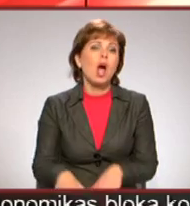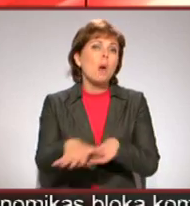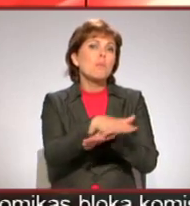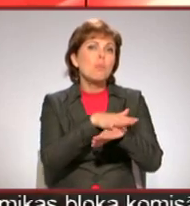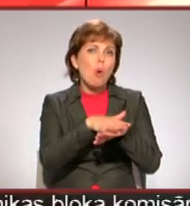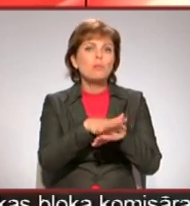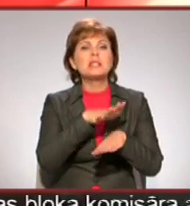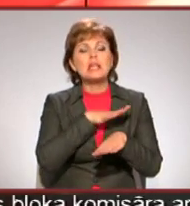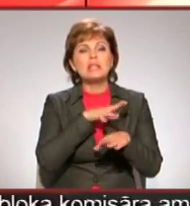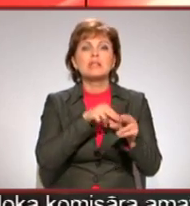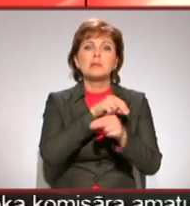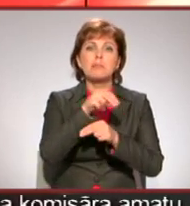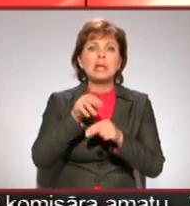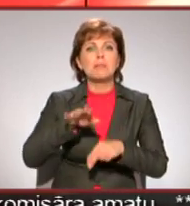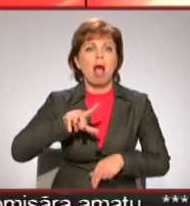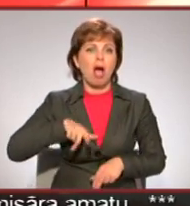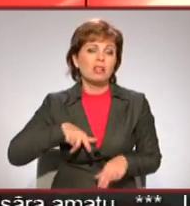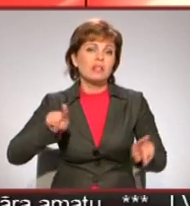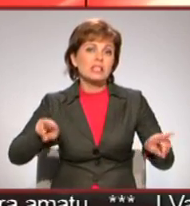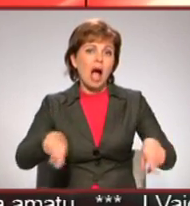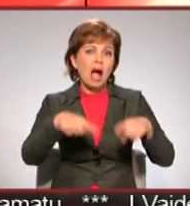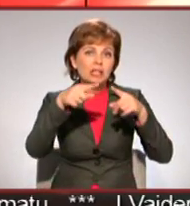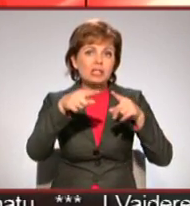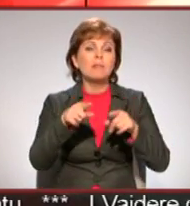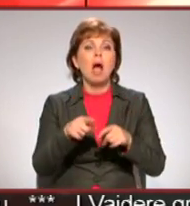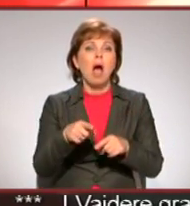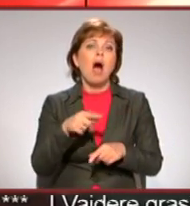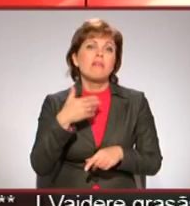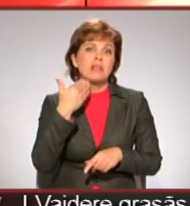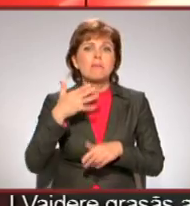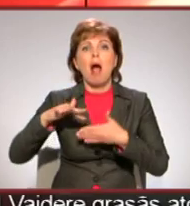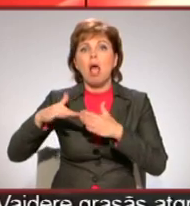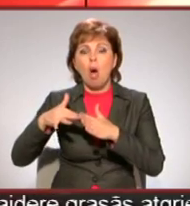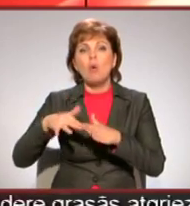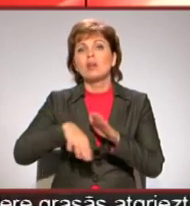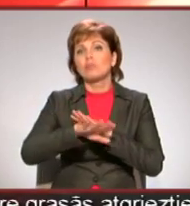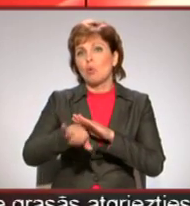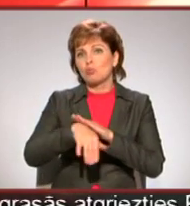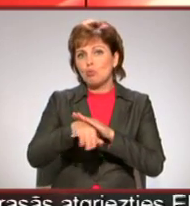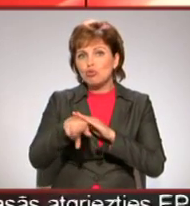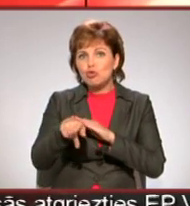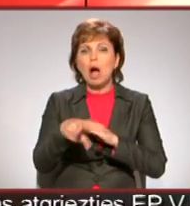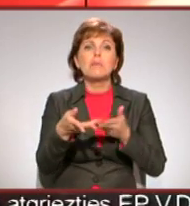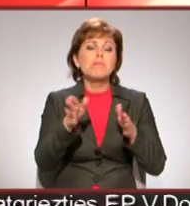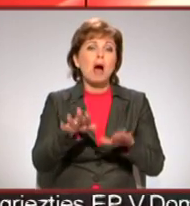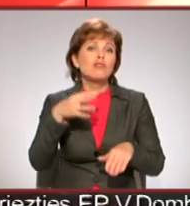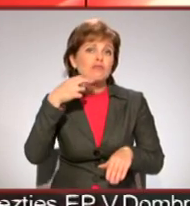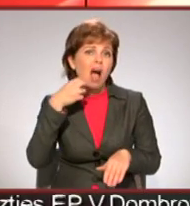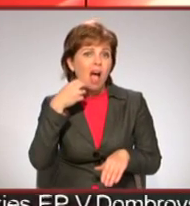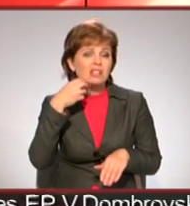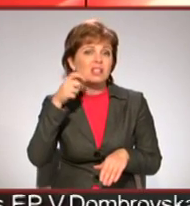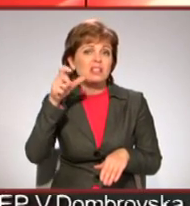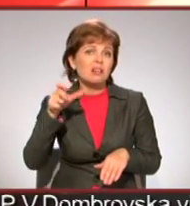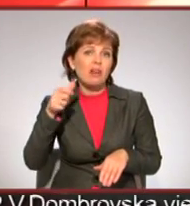Publiski daudz tiek spriests par Latvijas attīstību, tikmēr lauki kļūs aizvien tukšāki un tur palikušajiem vecā gadagājiem